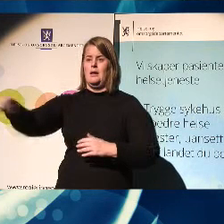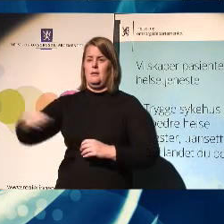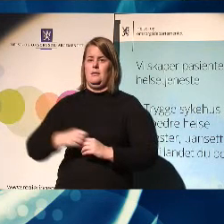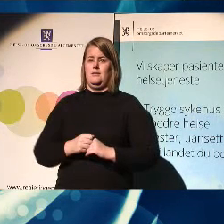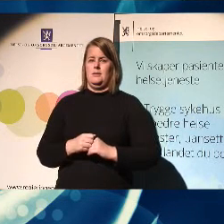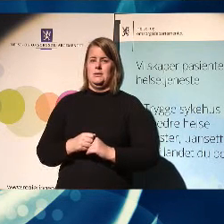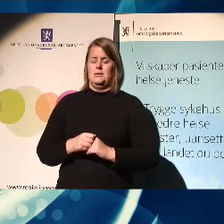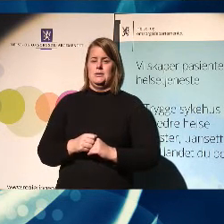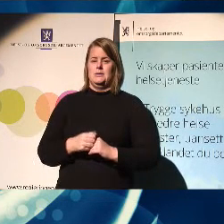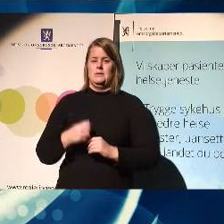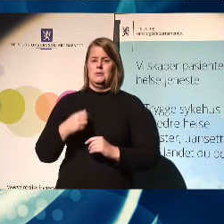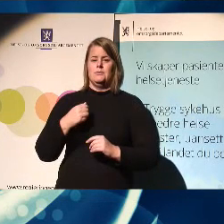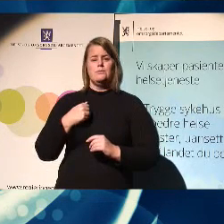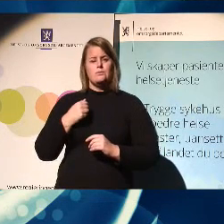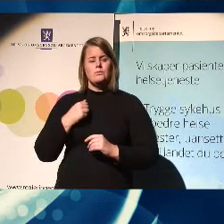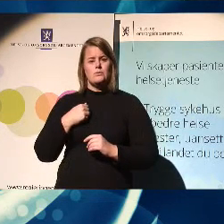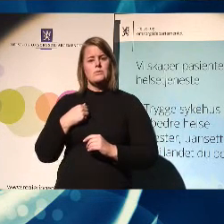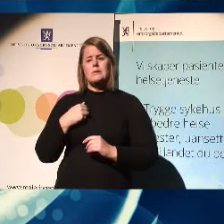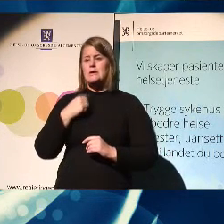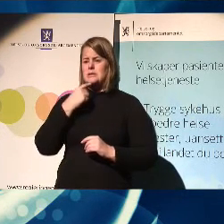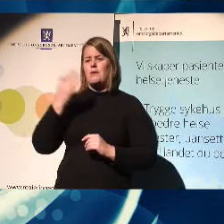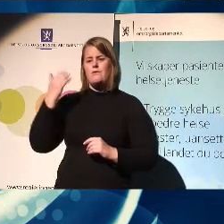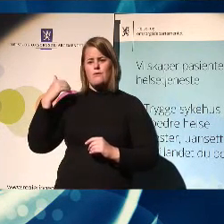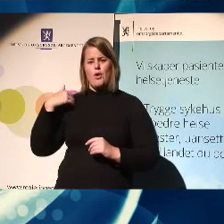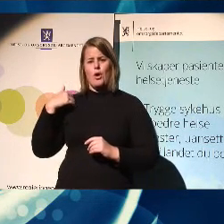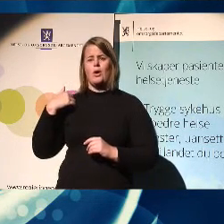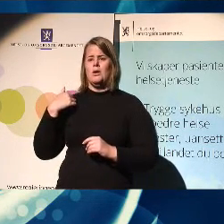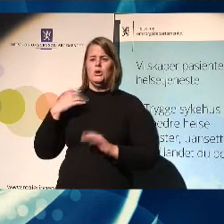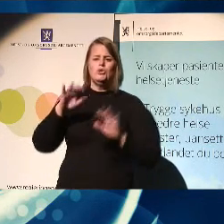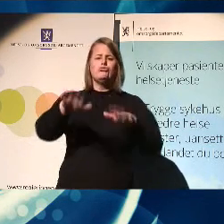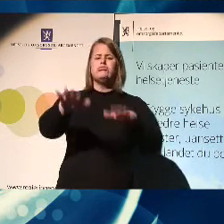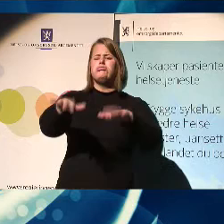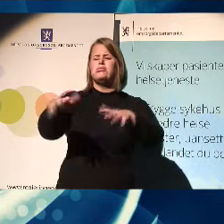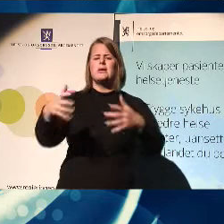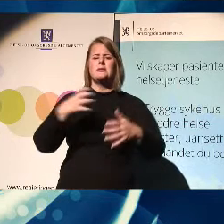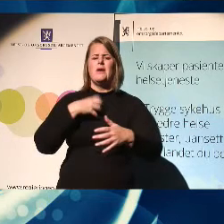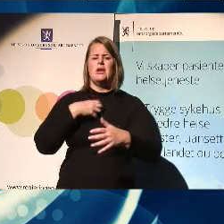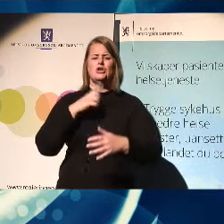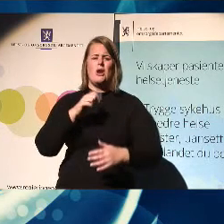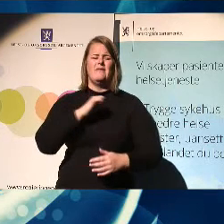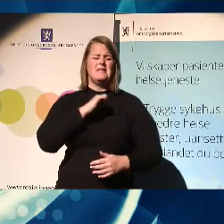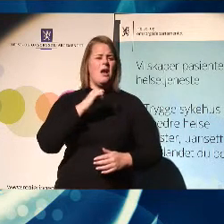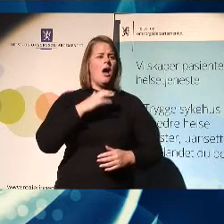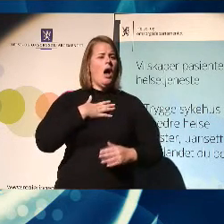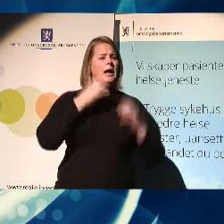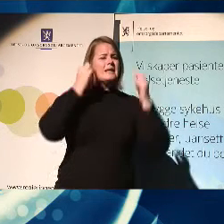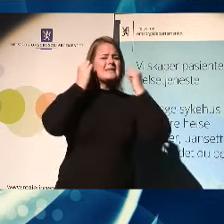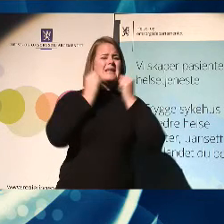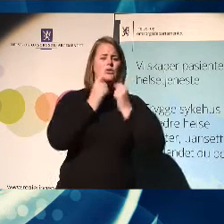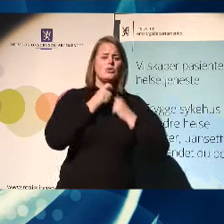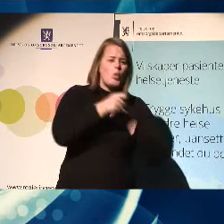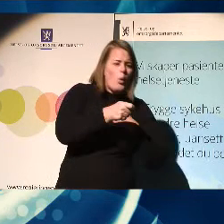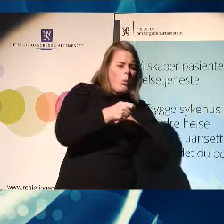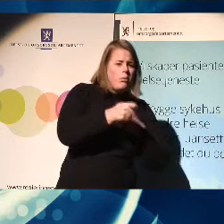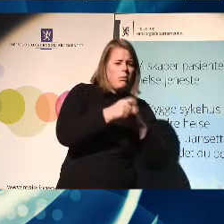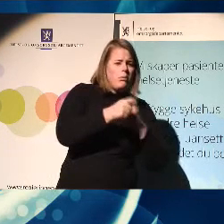blåse dette så veldig opp, for bare jeg har stetoskop og reflekshammer, jeg har lagt til også, jeg litt usikker på hvorfor det, men jeg vet ikke hvor mye liv den vil redde, men,